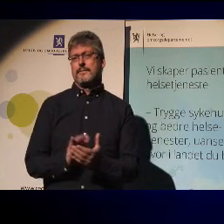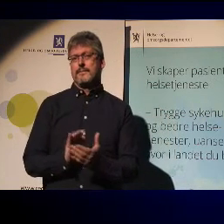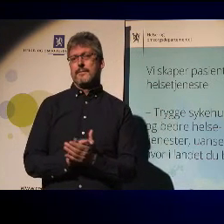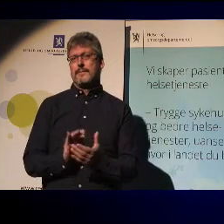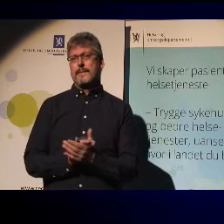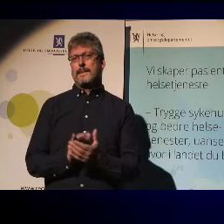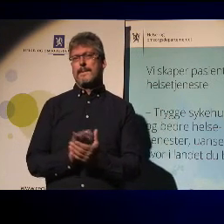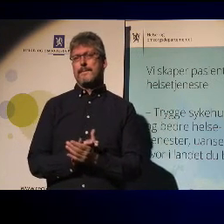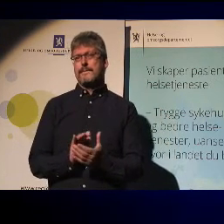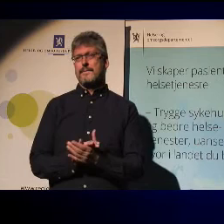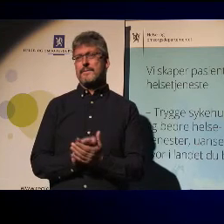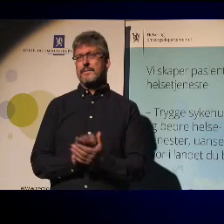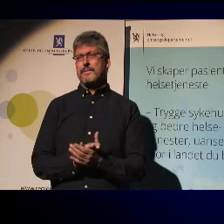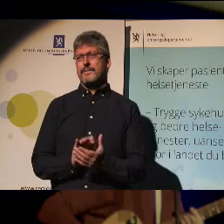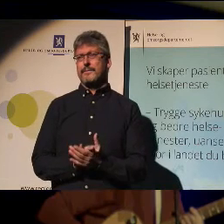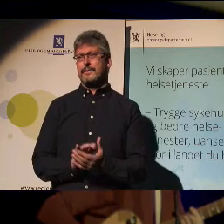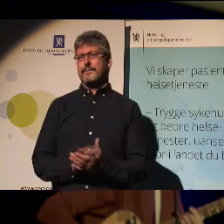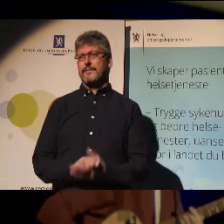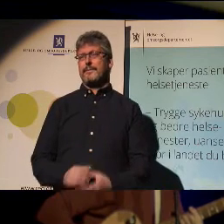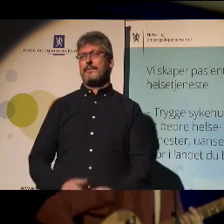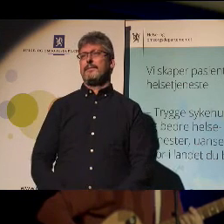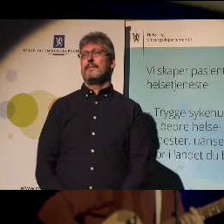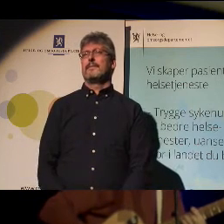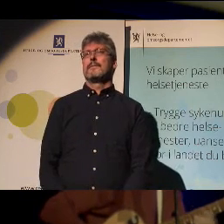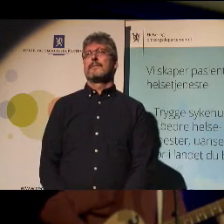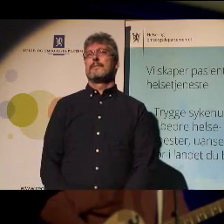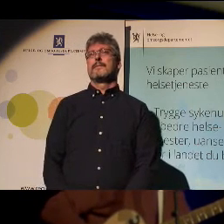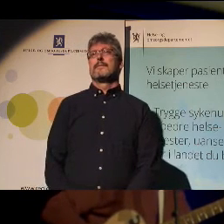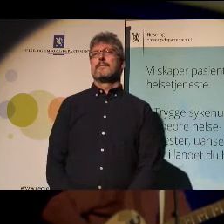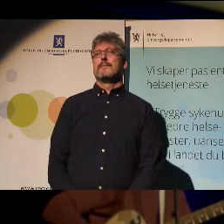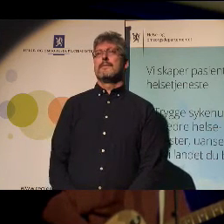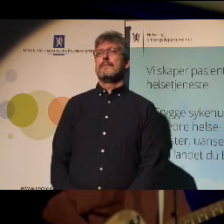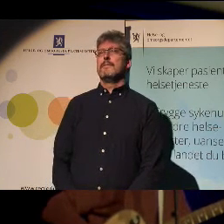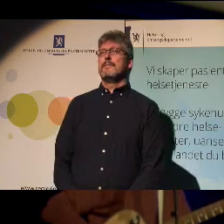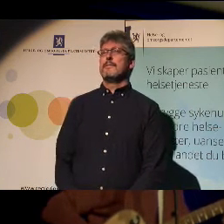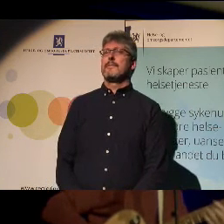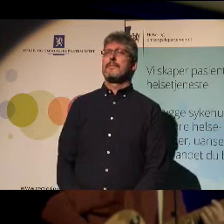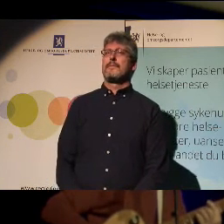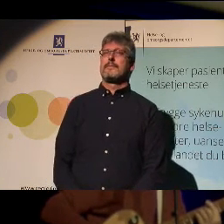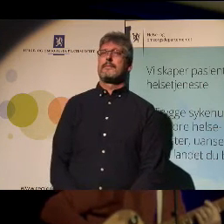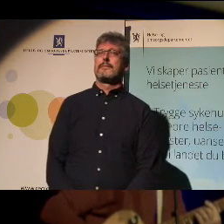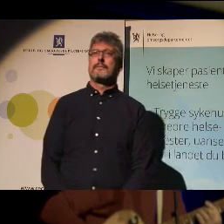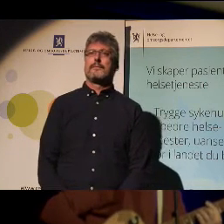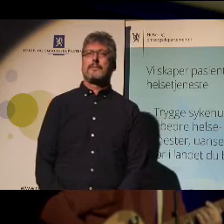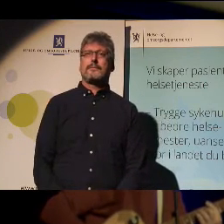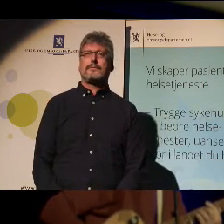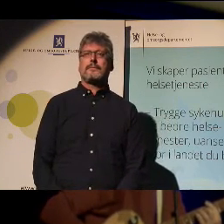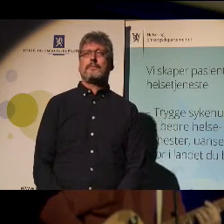Thank you.